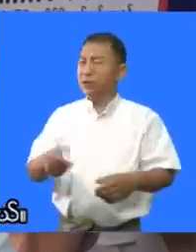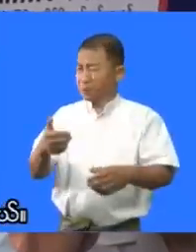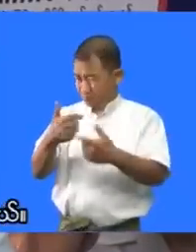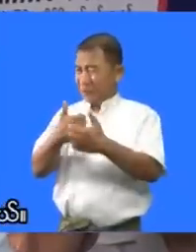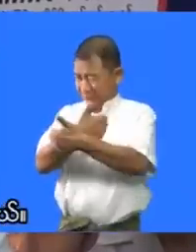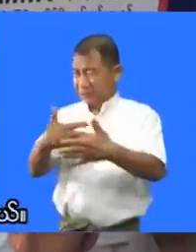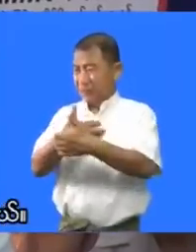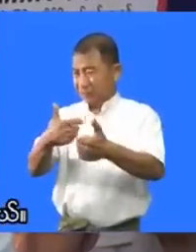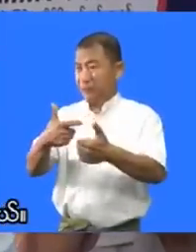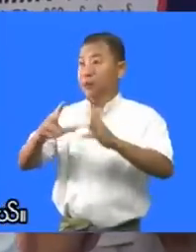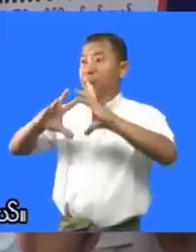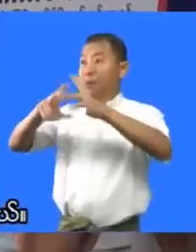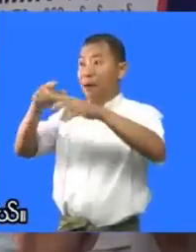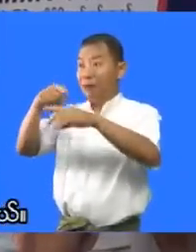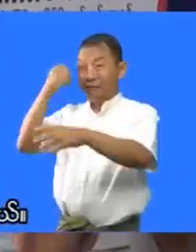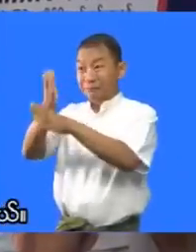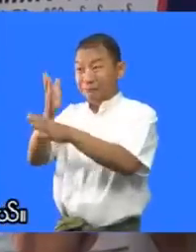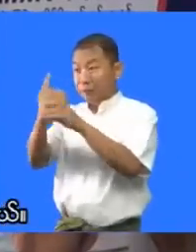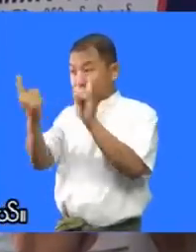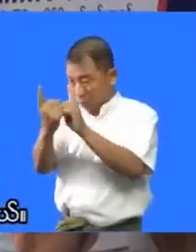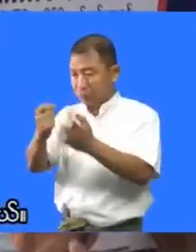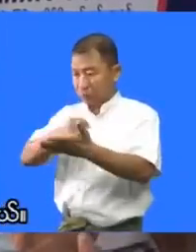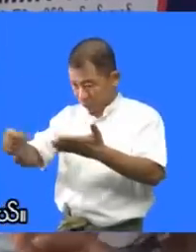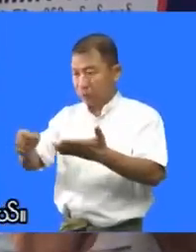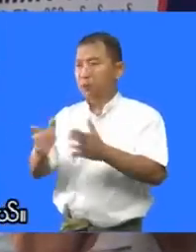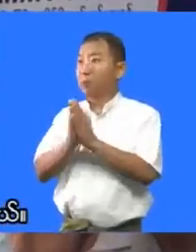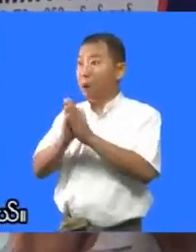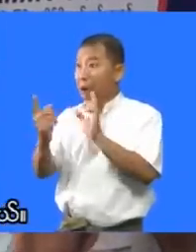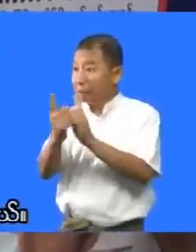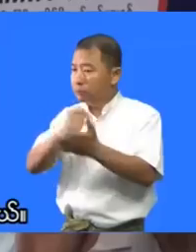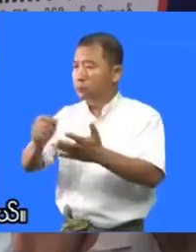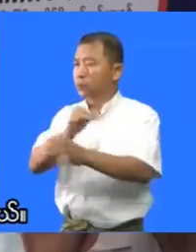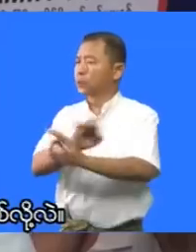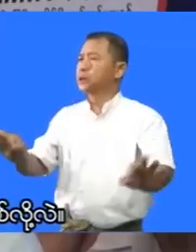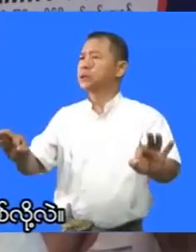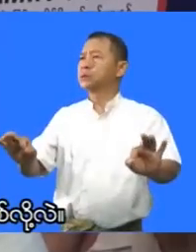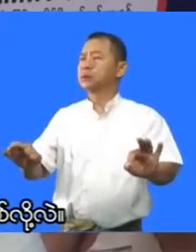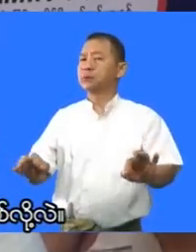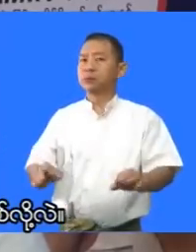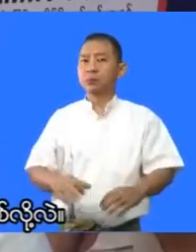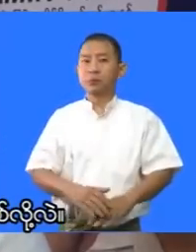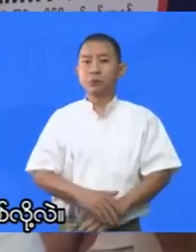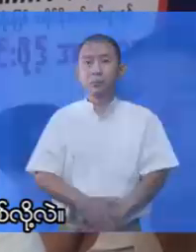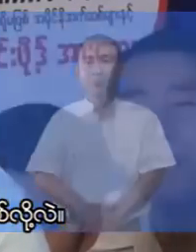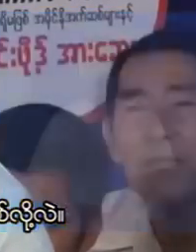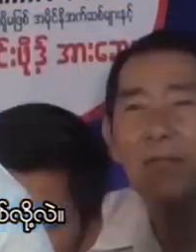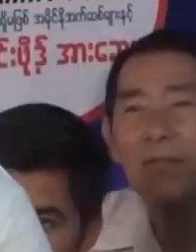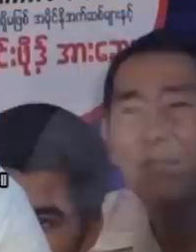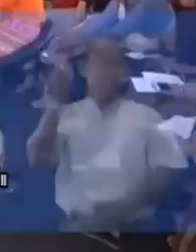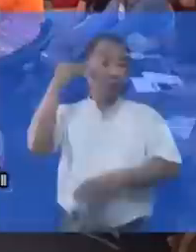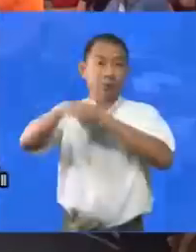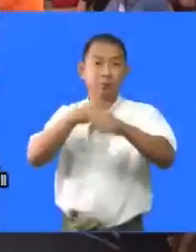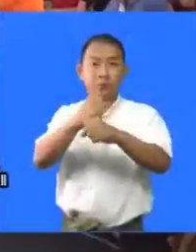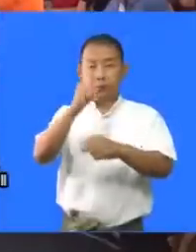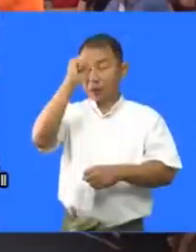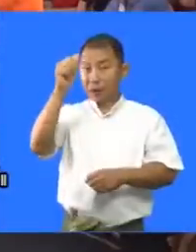ရှိတယ် ရှိရမယ်ဟုတ် ရှိရဒါတွေကအခုကျွန်တော်နိုင်ငံ actor တွေရှိတယ်ဗျာရှင်းရင်ပြောရင်သူများနိုင်ငံတွေရရင်ထိုးတယ်ကျွန်တော်ဘာဒါရိုက်တာနဲ့ရရင်မထိုးဘူးဘာဖြစ်လို့လဲ